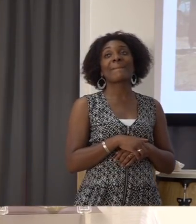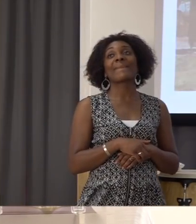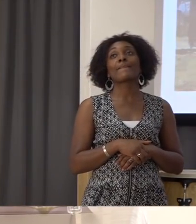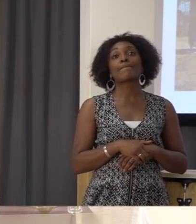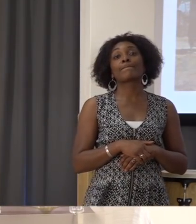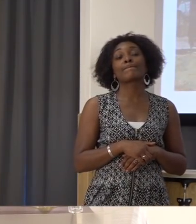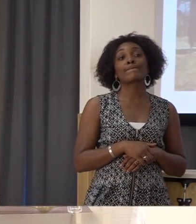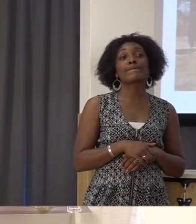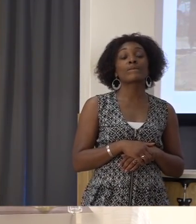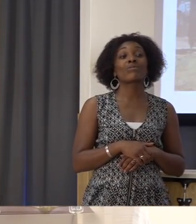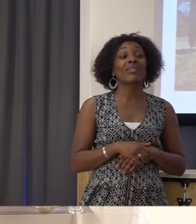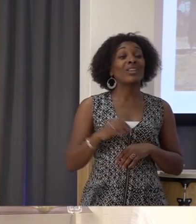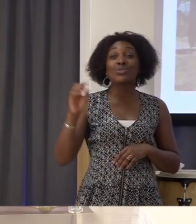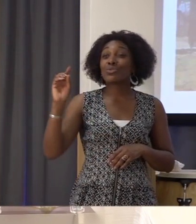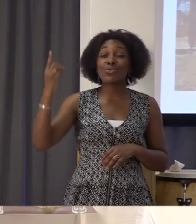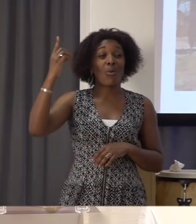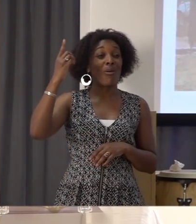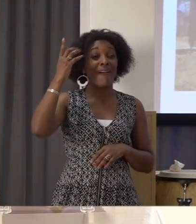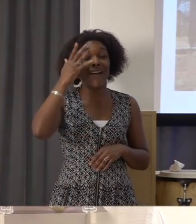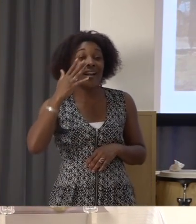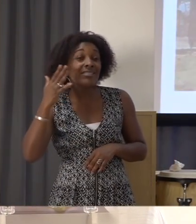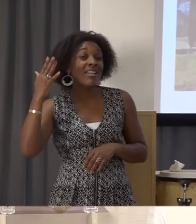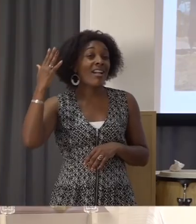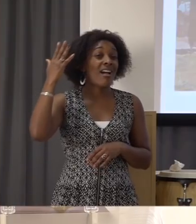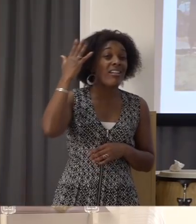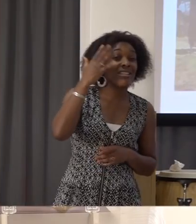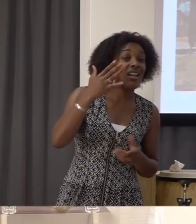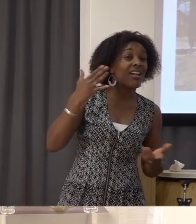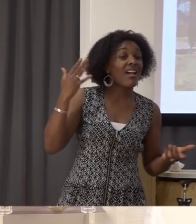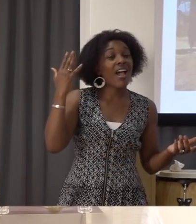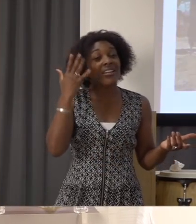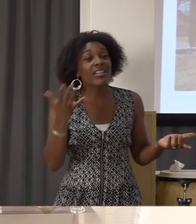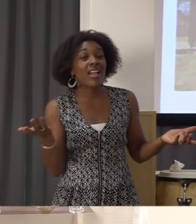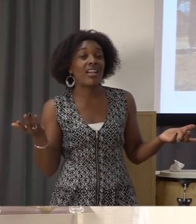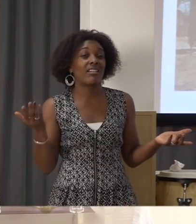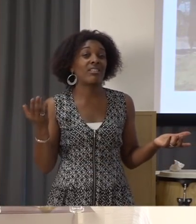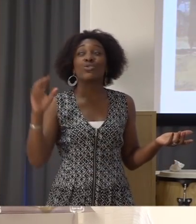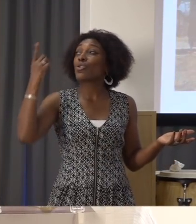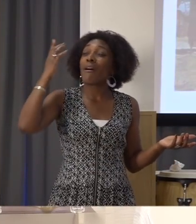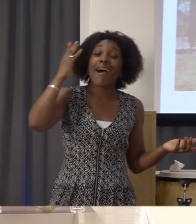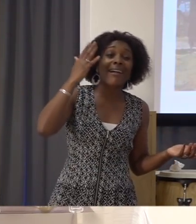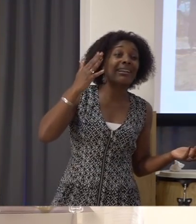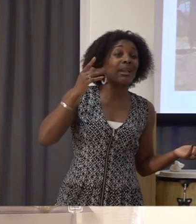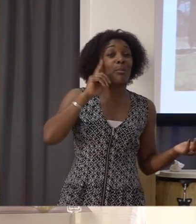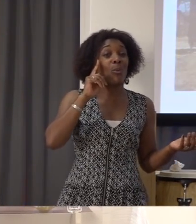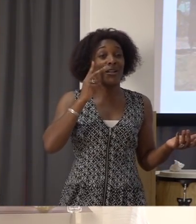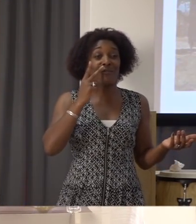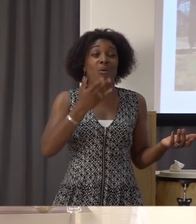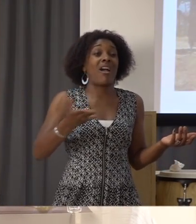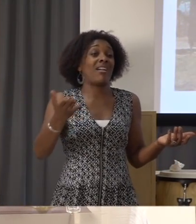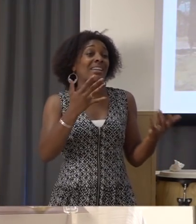Dieu est préoccupé. Il se préoccupe du sort de son Église.